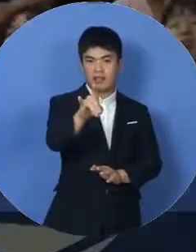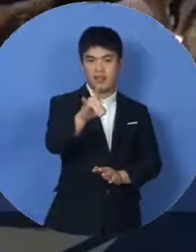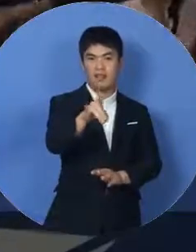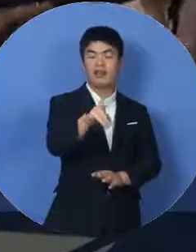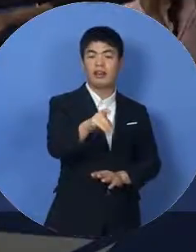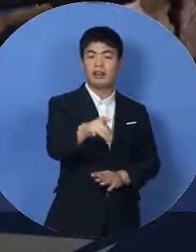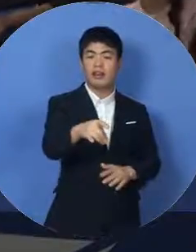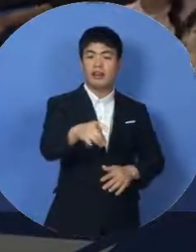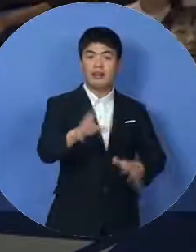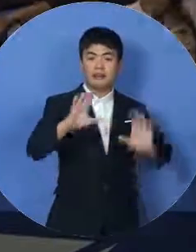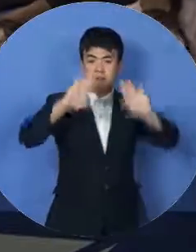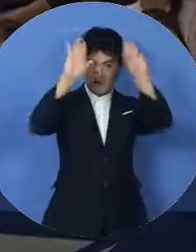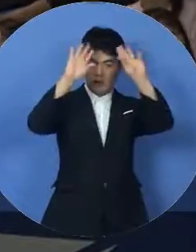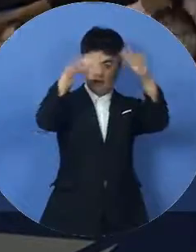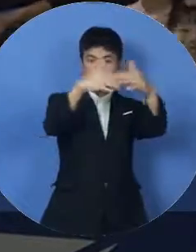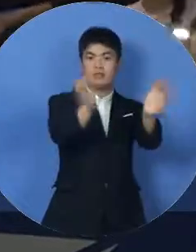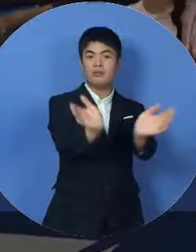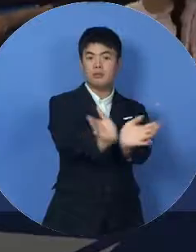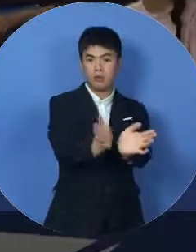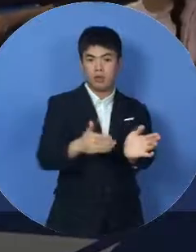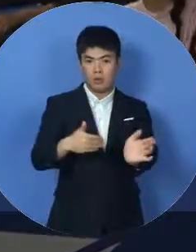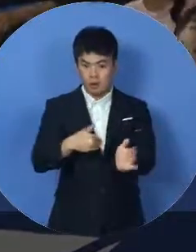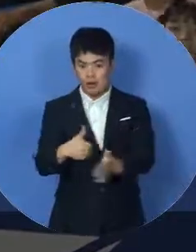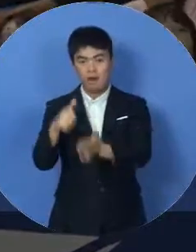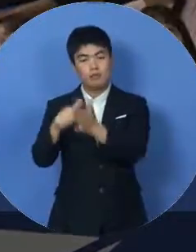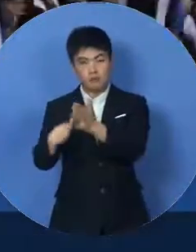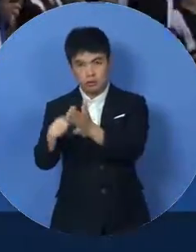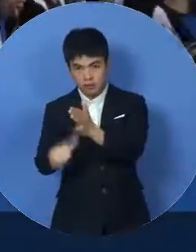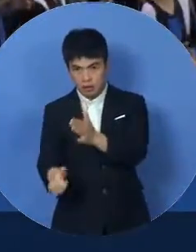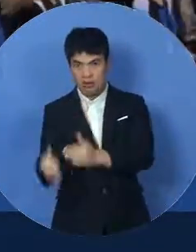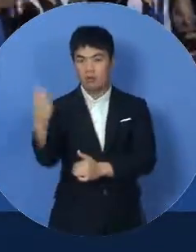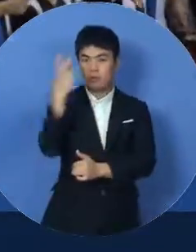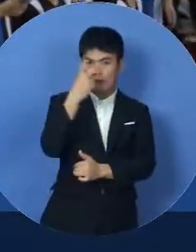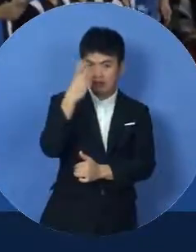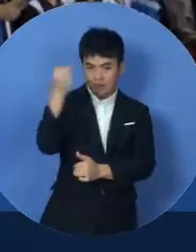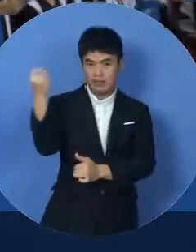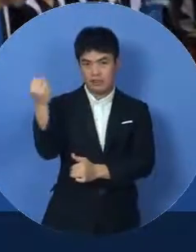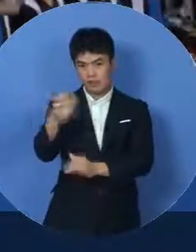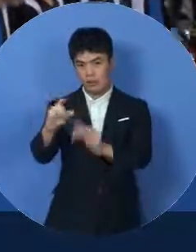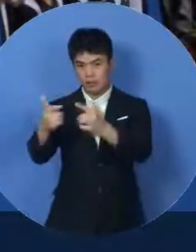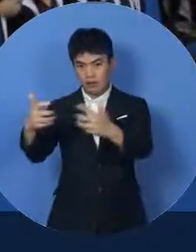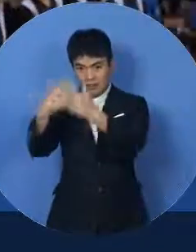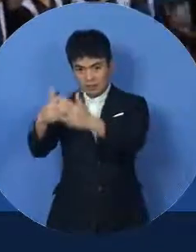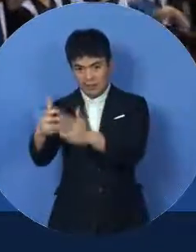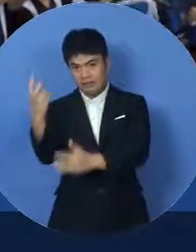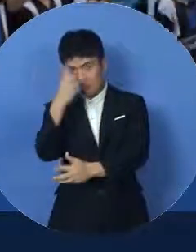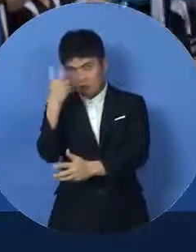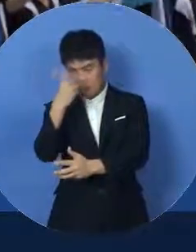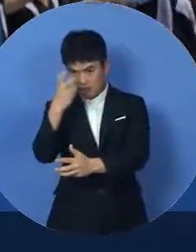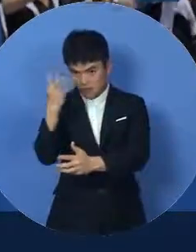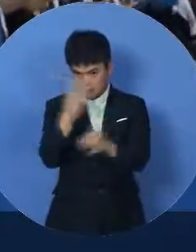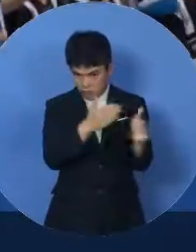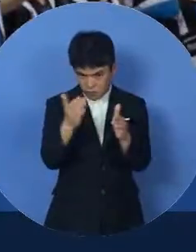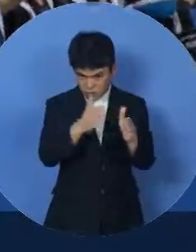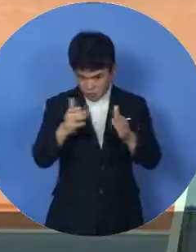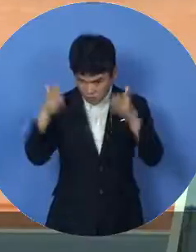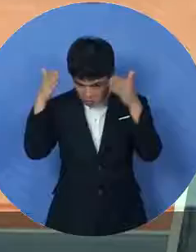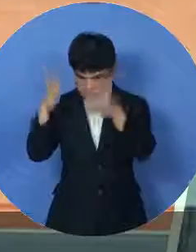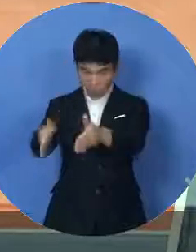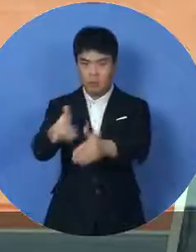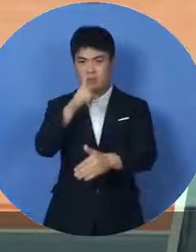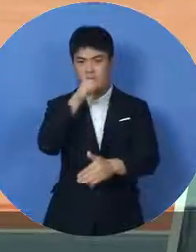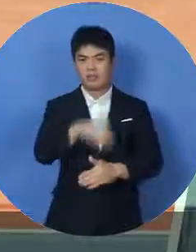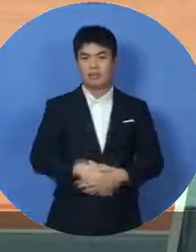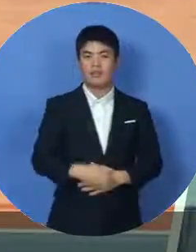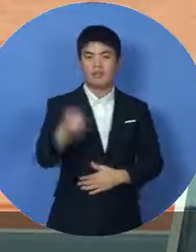통해 천안 유관순 체육관의 경기장 시설과 장비를 점검하고 개막전 준비에 전력을 기울였습니다.